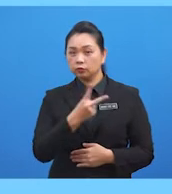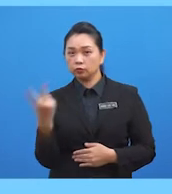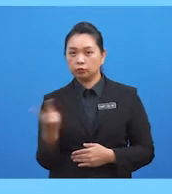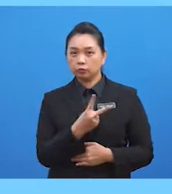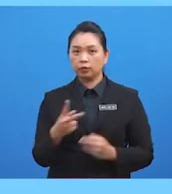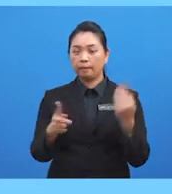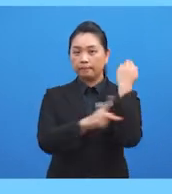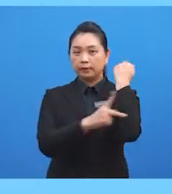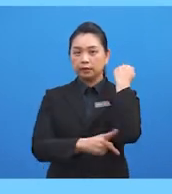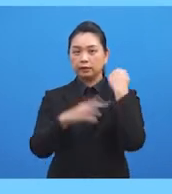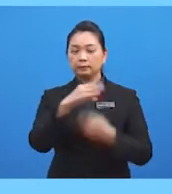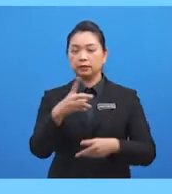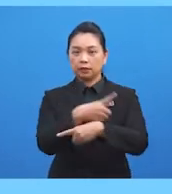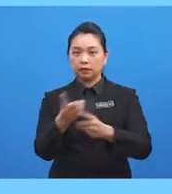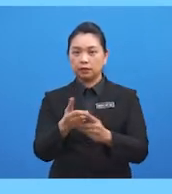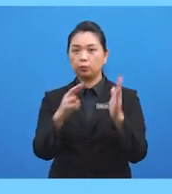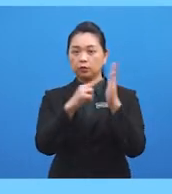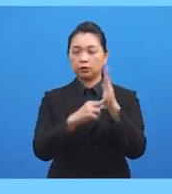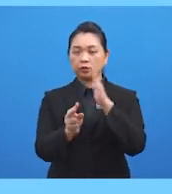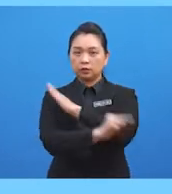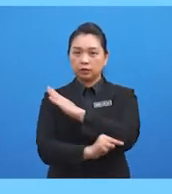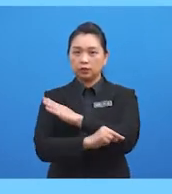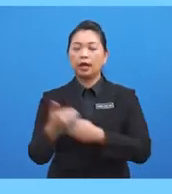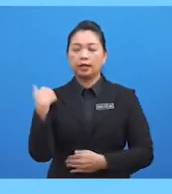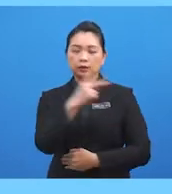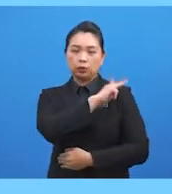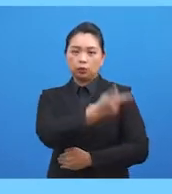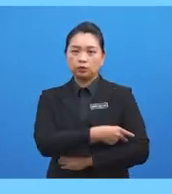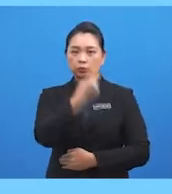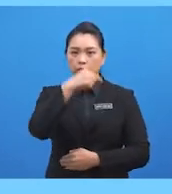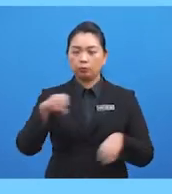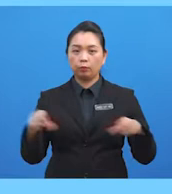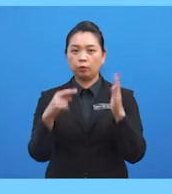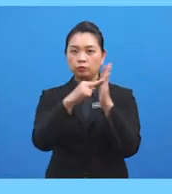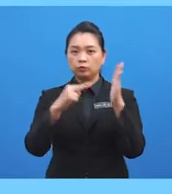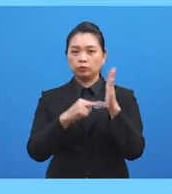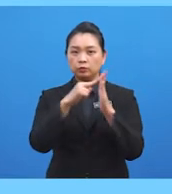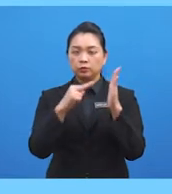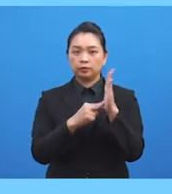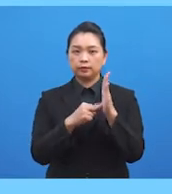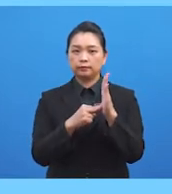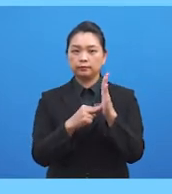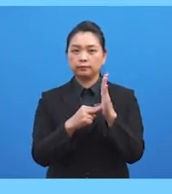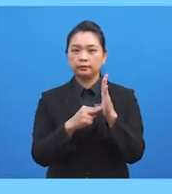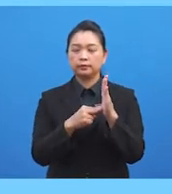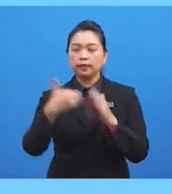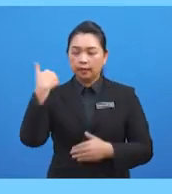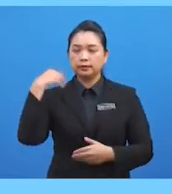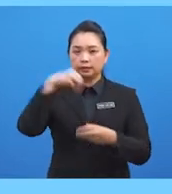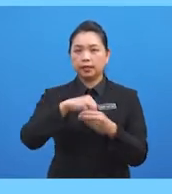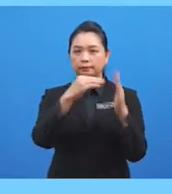Dewan Undangan Negeri mempunyai kuasa membuat undang-undang pula terkandung dalam senarai